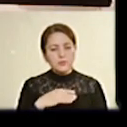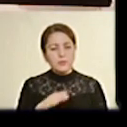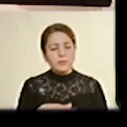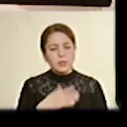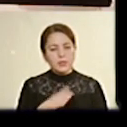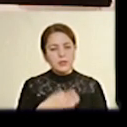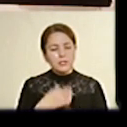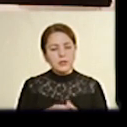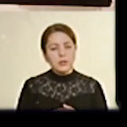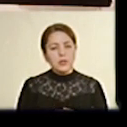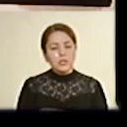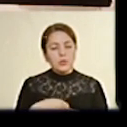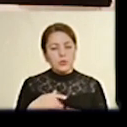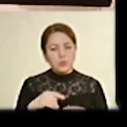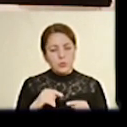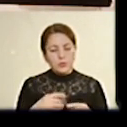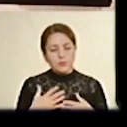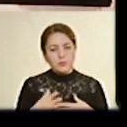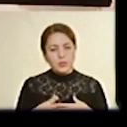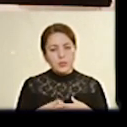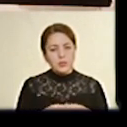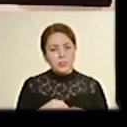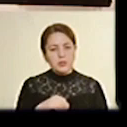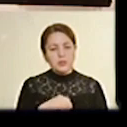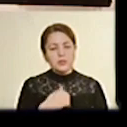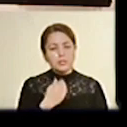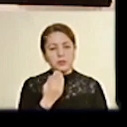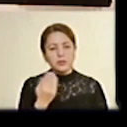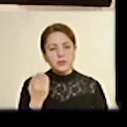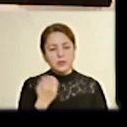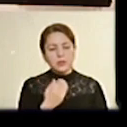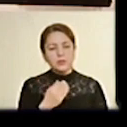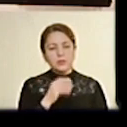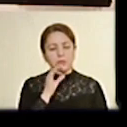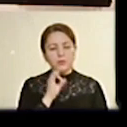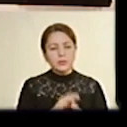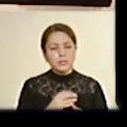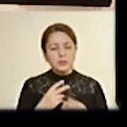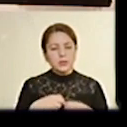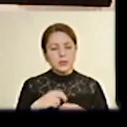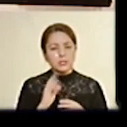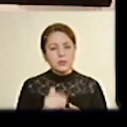Barakalla. Unda keling birgalikda sizning javobingizni tekshirib ko'ramiz.